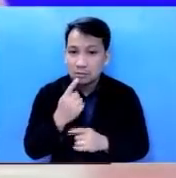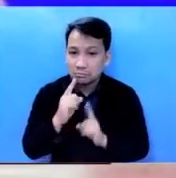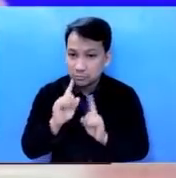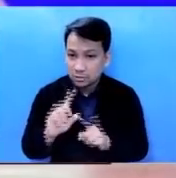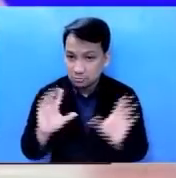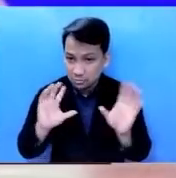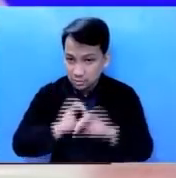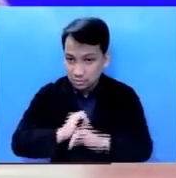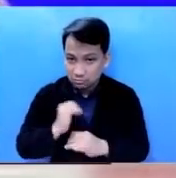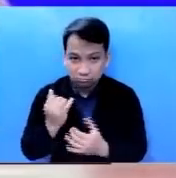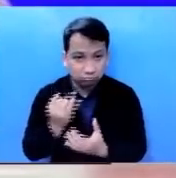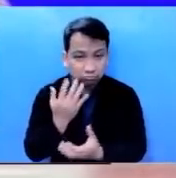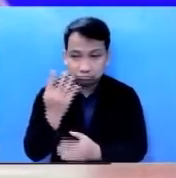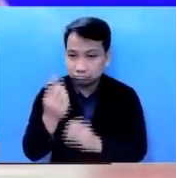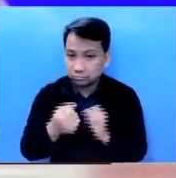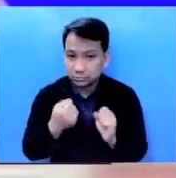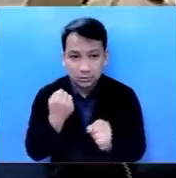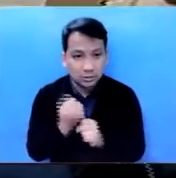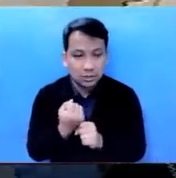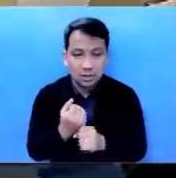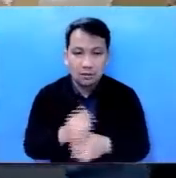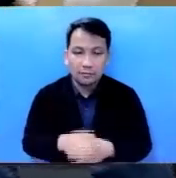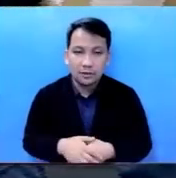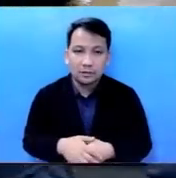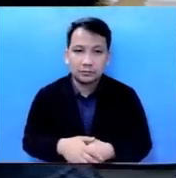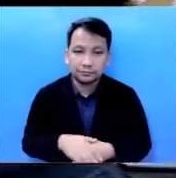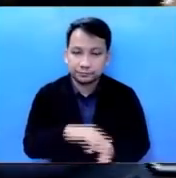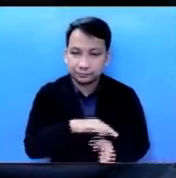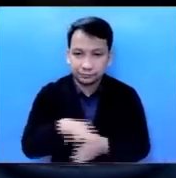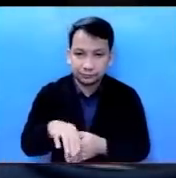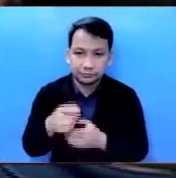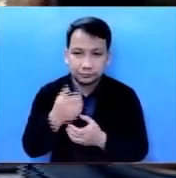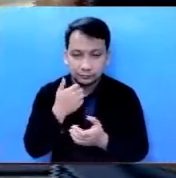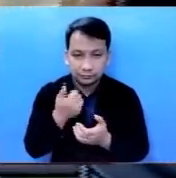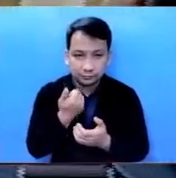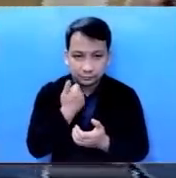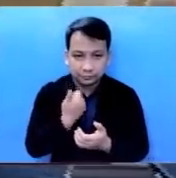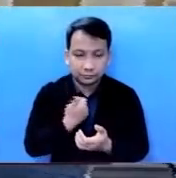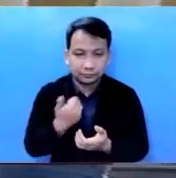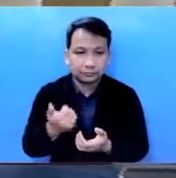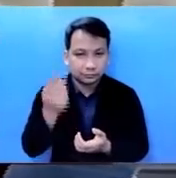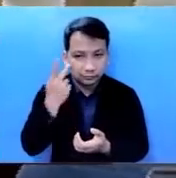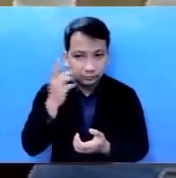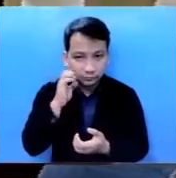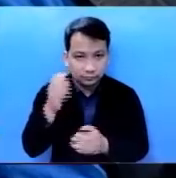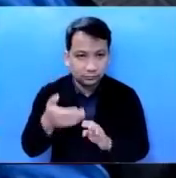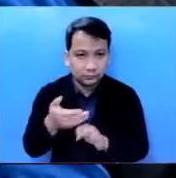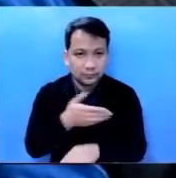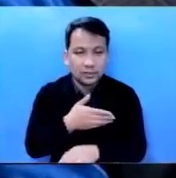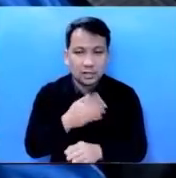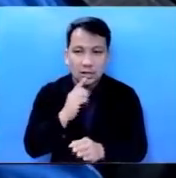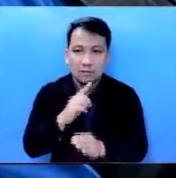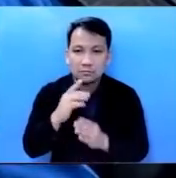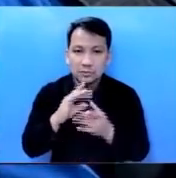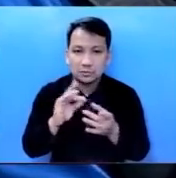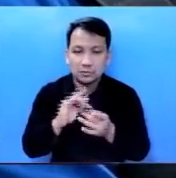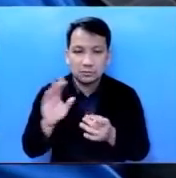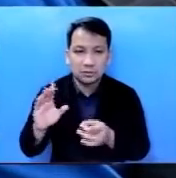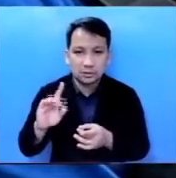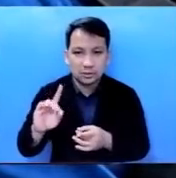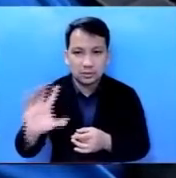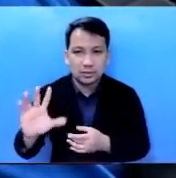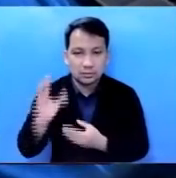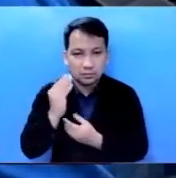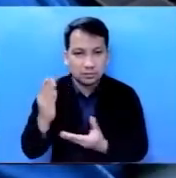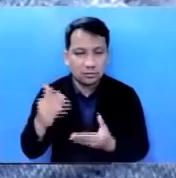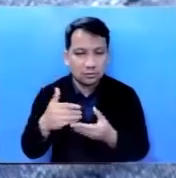years. Bago ito, binawi na rin ng self-confessed drug lord na si Kerwin Espinosa ang mga testimonya niya laban kay De Lima. Wala